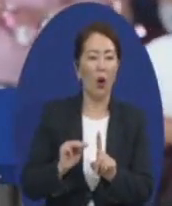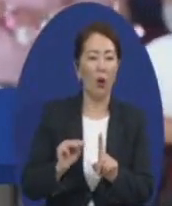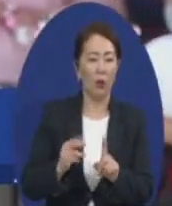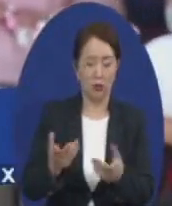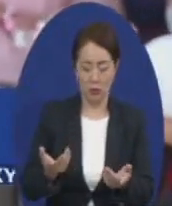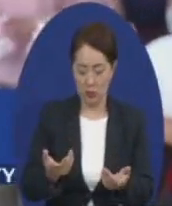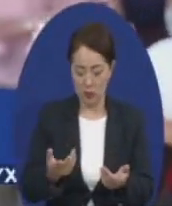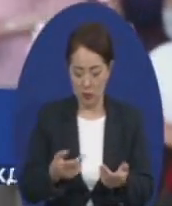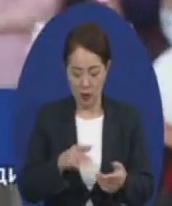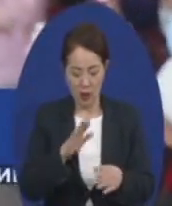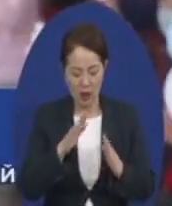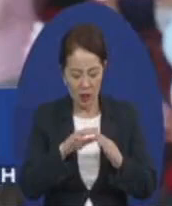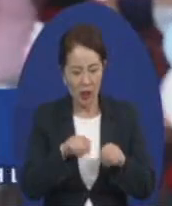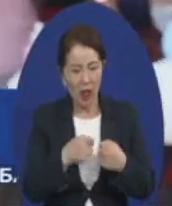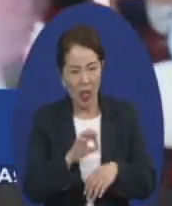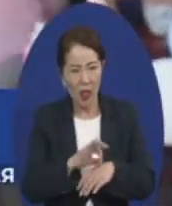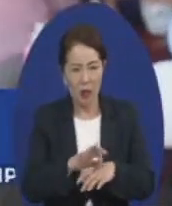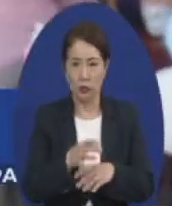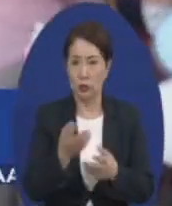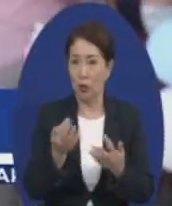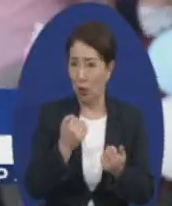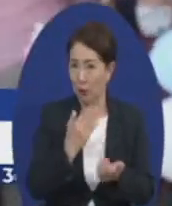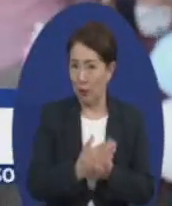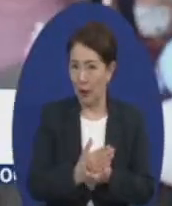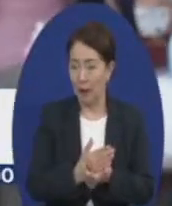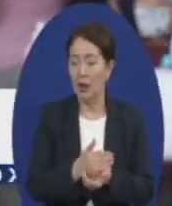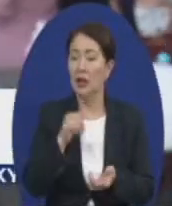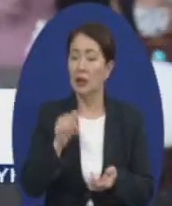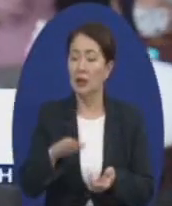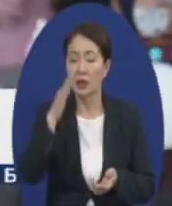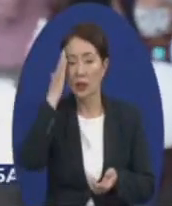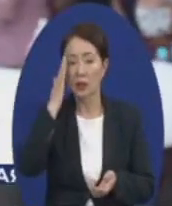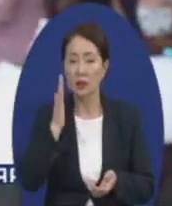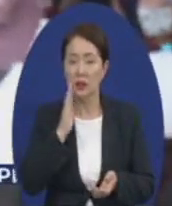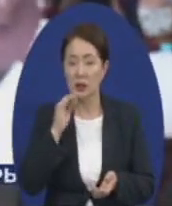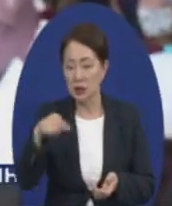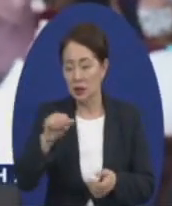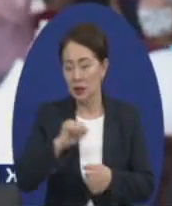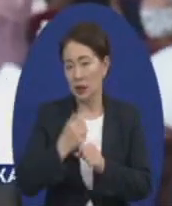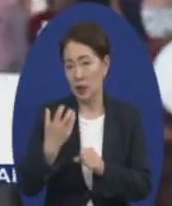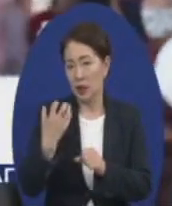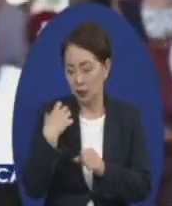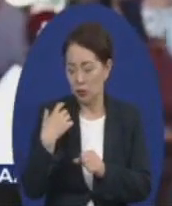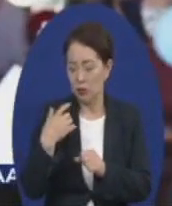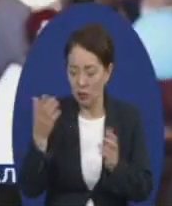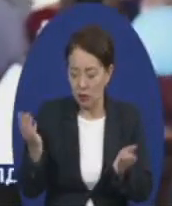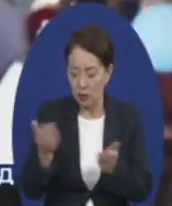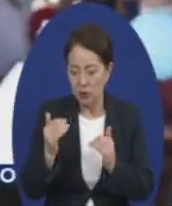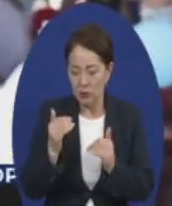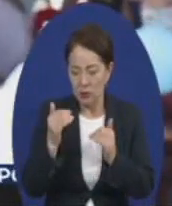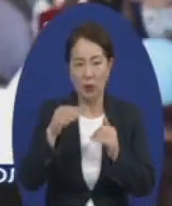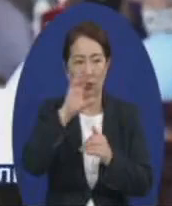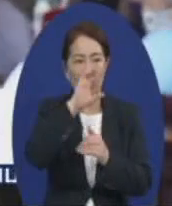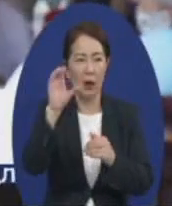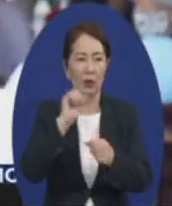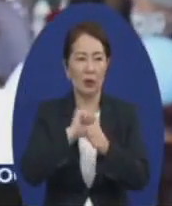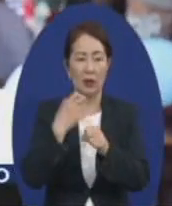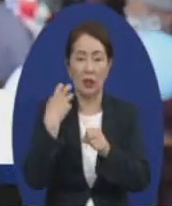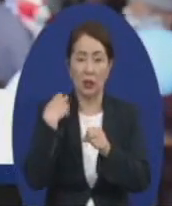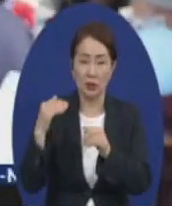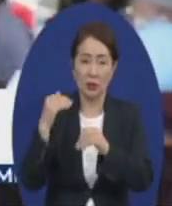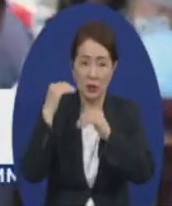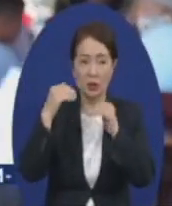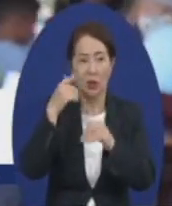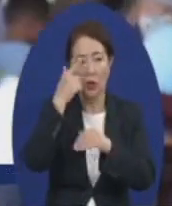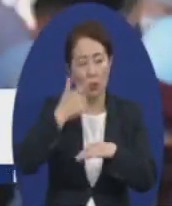одоо гэртээ гэмтэж бэртэж индэж байгаа ийм одоо статистик байгаа. Тэгэхээр эцэг эхийн хариуцлага энэ ажлуудаар дээшилж, байгууллагын хариуцлага